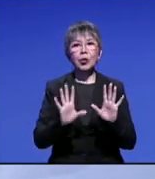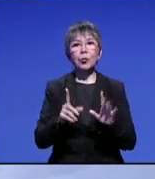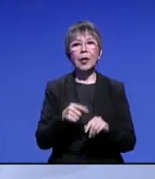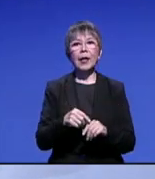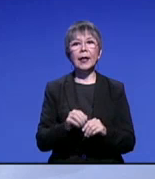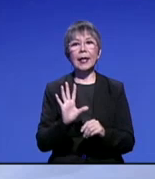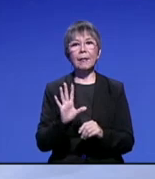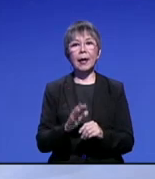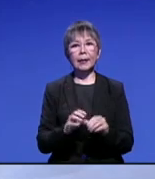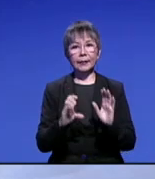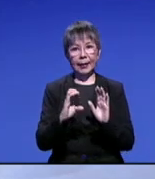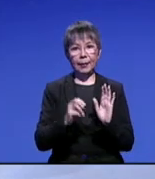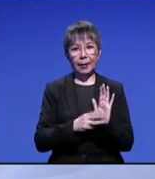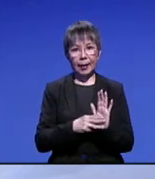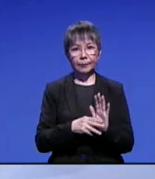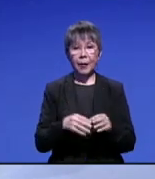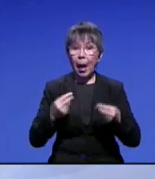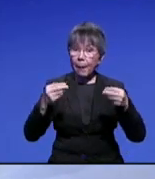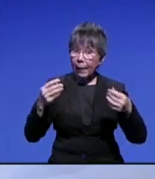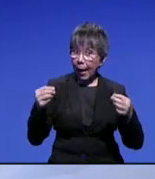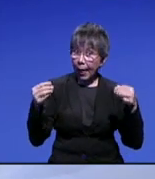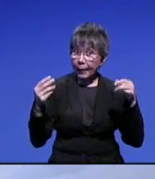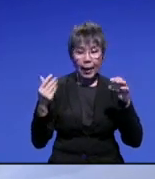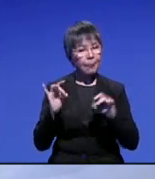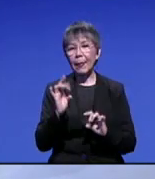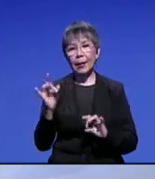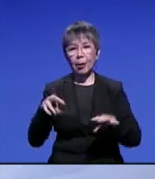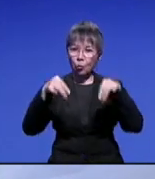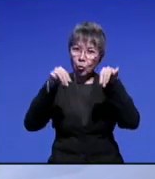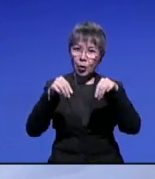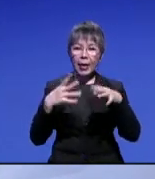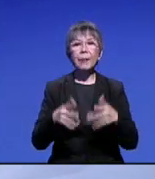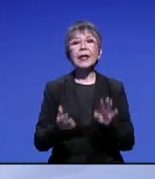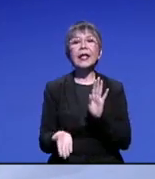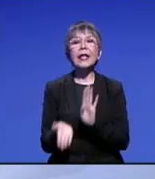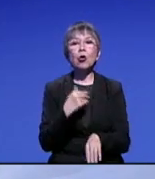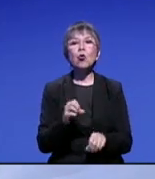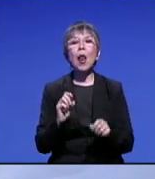cm. Bahan yang boleh digunakan adalah semua bahan yang bisa didaur ulang.